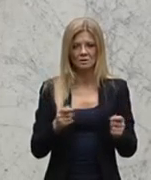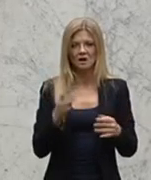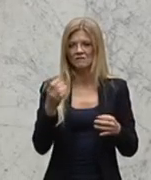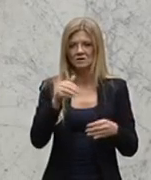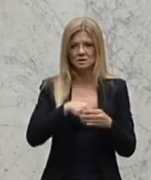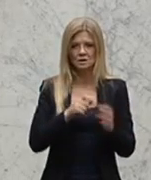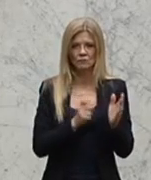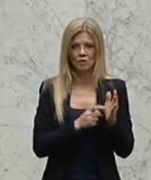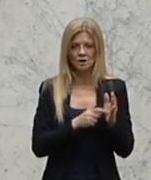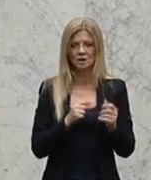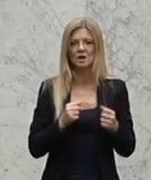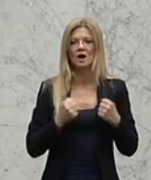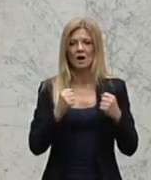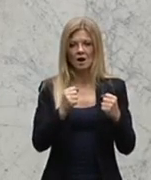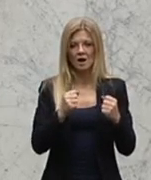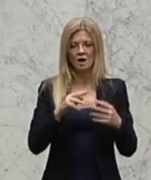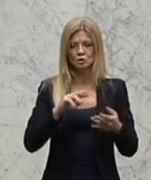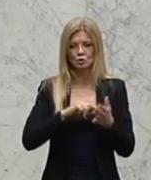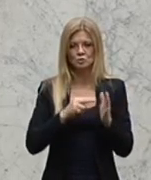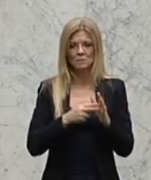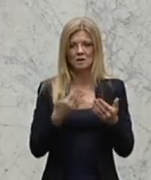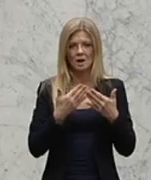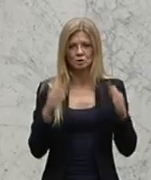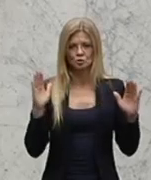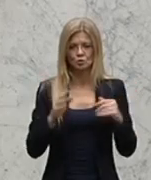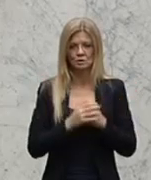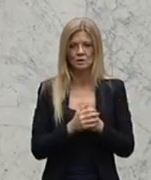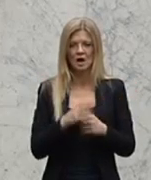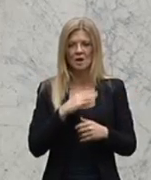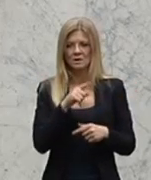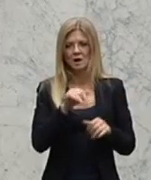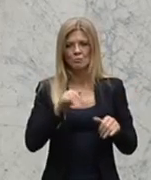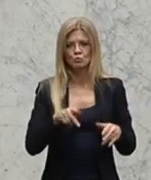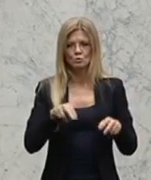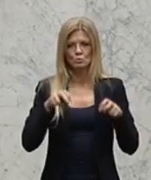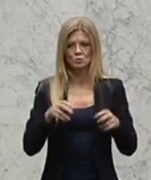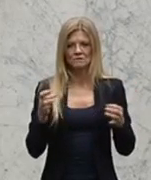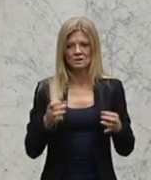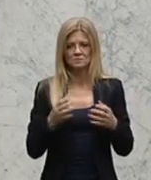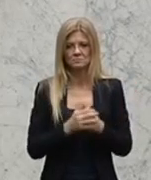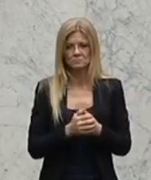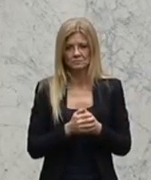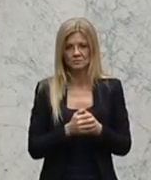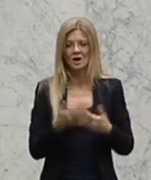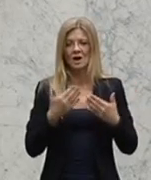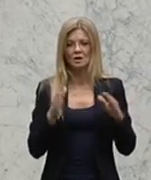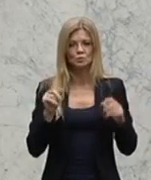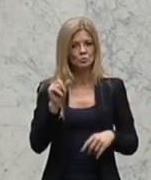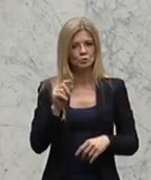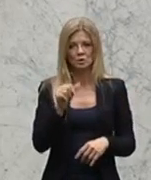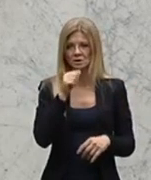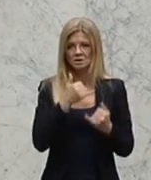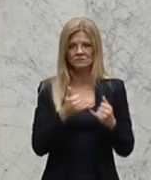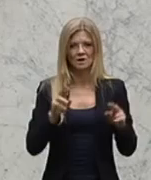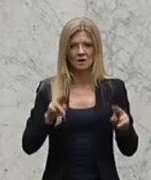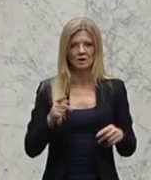einen Aktionsplan Asyl. Hierbei ist allerdings zu berücksichtigen, dass Asyl kein Recht auf Dauer